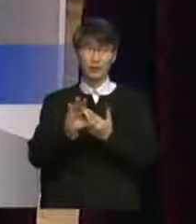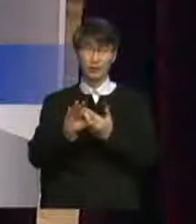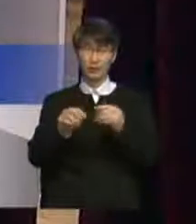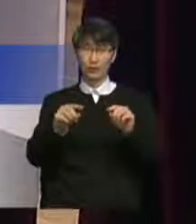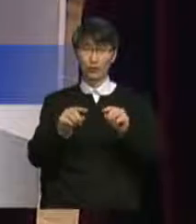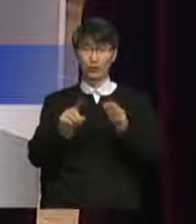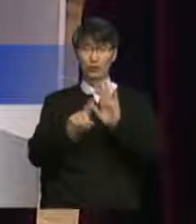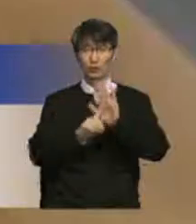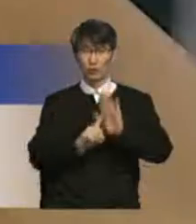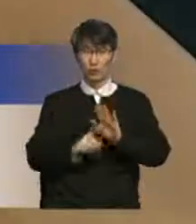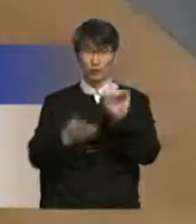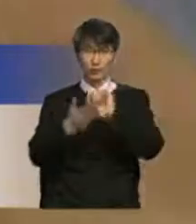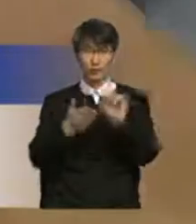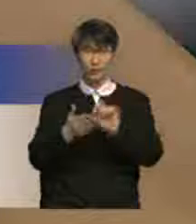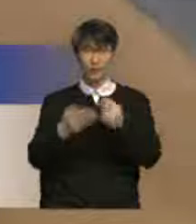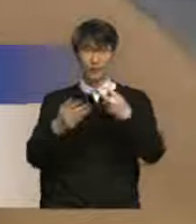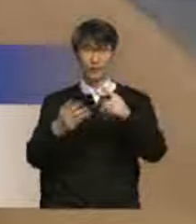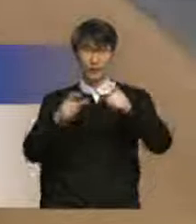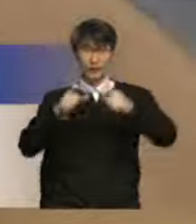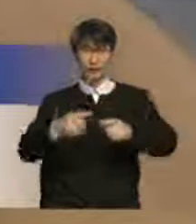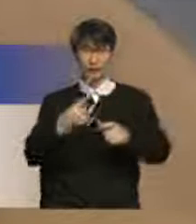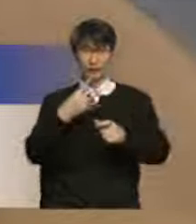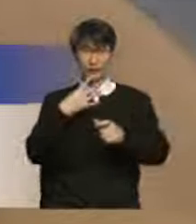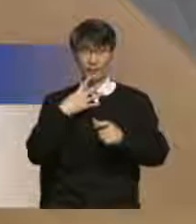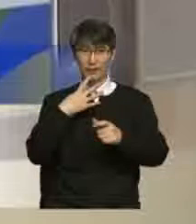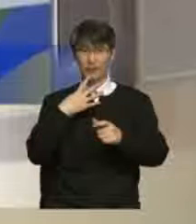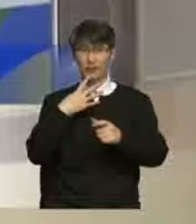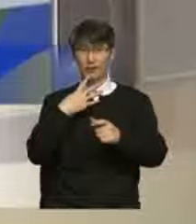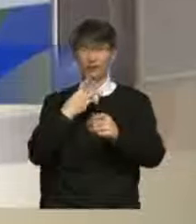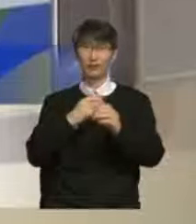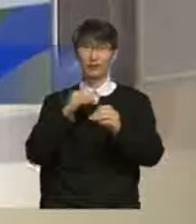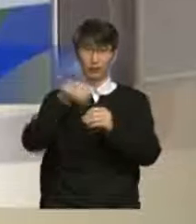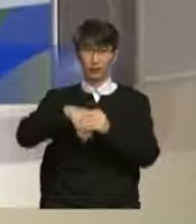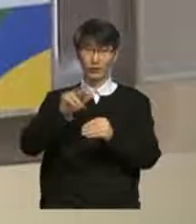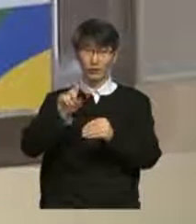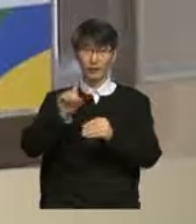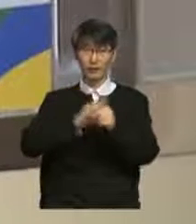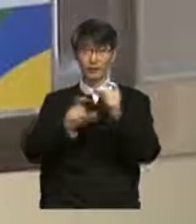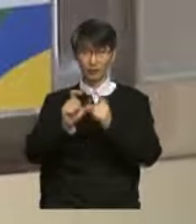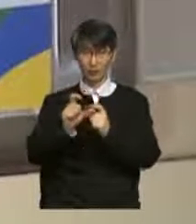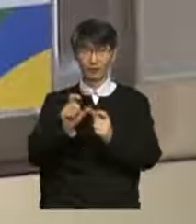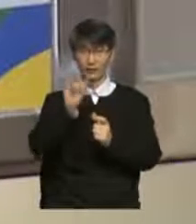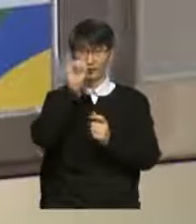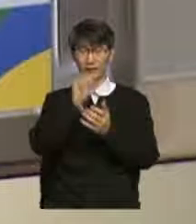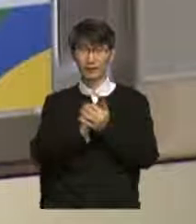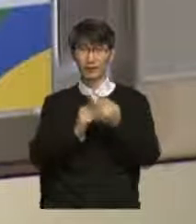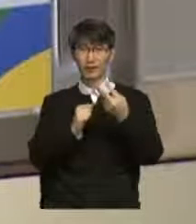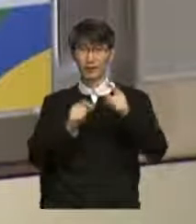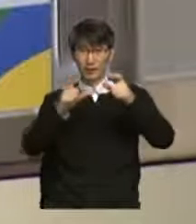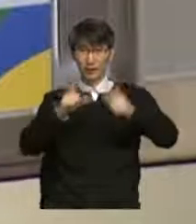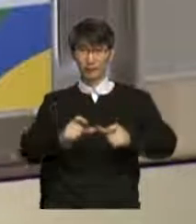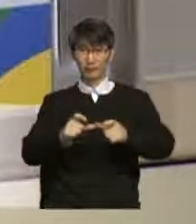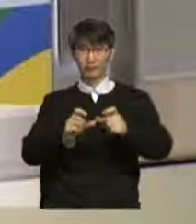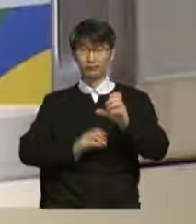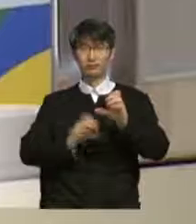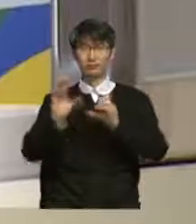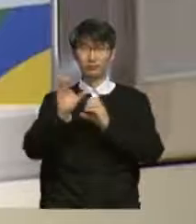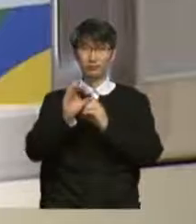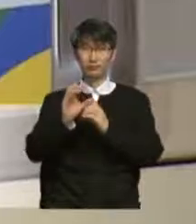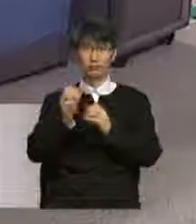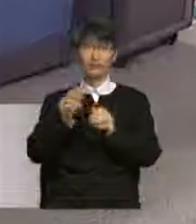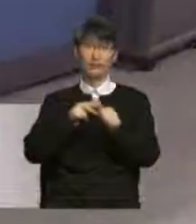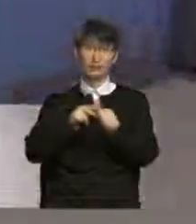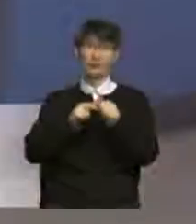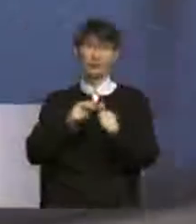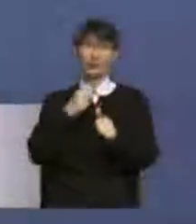작성하고 그렇게 되는 거예요. 라선거구 지역만 투표용지가 한 장 더 나가는 거죠. 송파구 라선거구 보궐선거 입후보